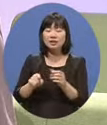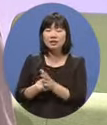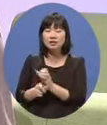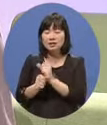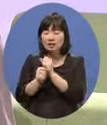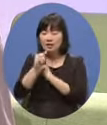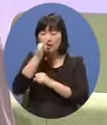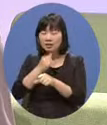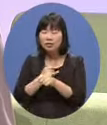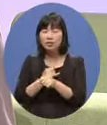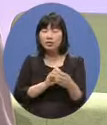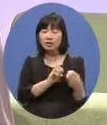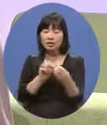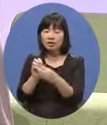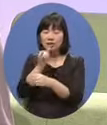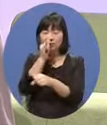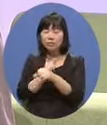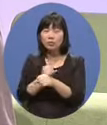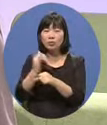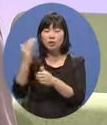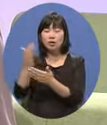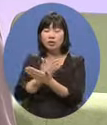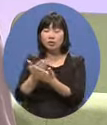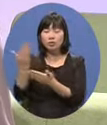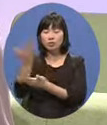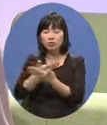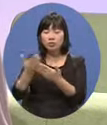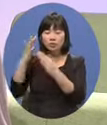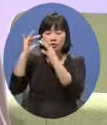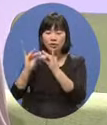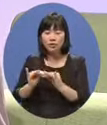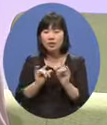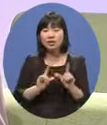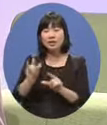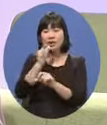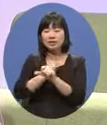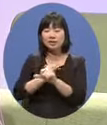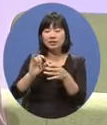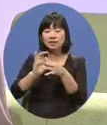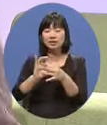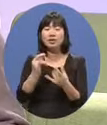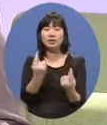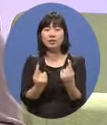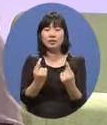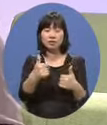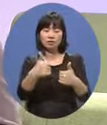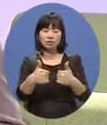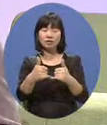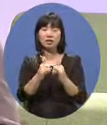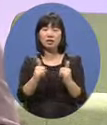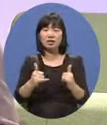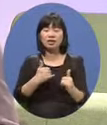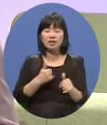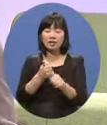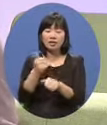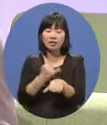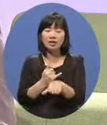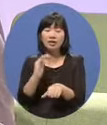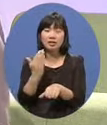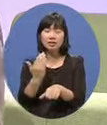의지하고 얘기 나누고 의지하고 공유하고 감정을 공유하면서 살아가는 그런 관계라기보다 경쟁자, 내가 이겨야